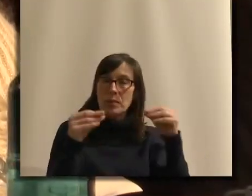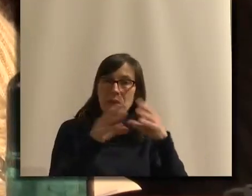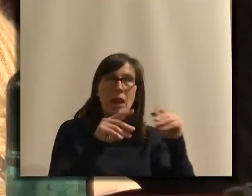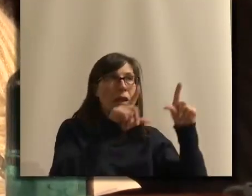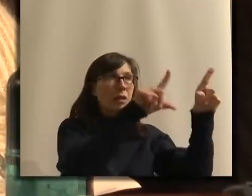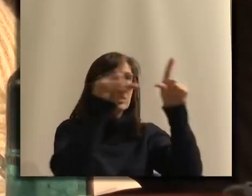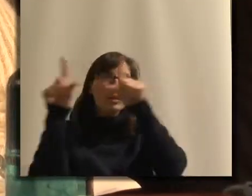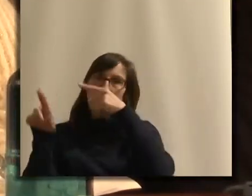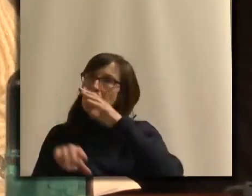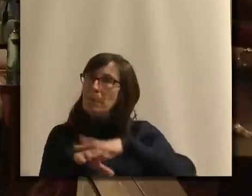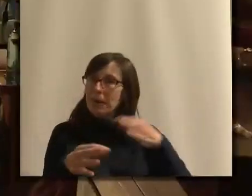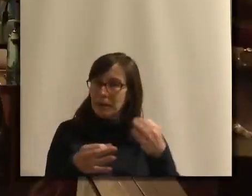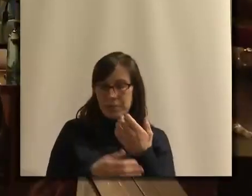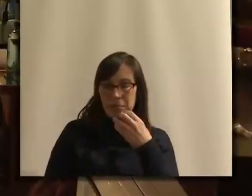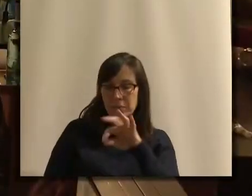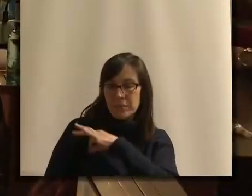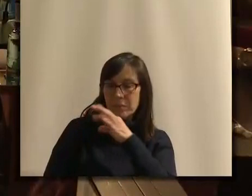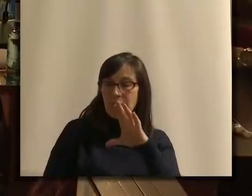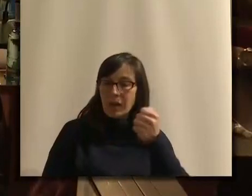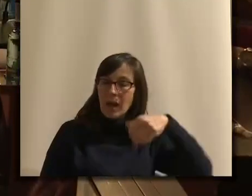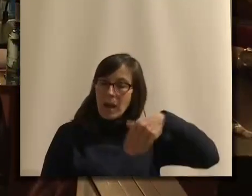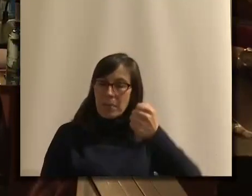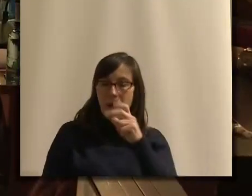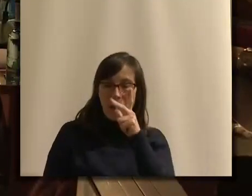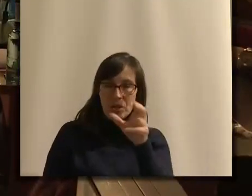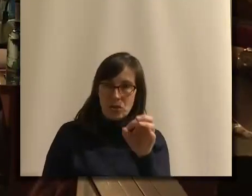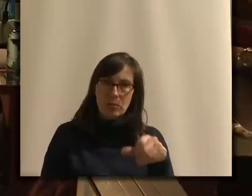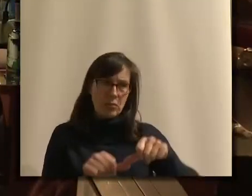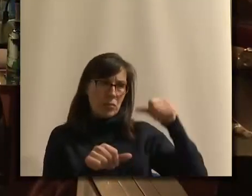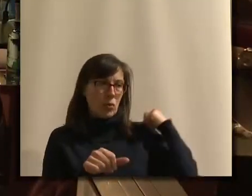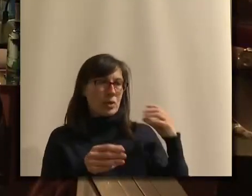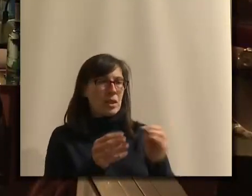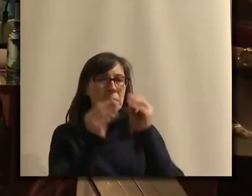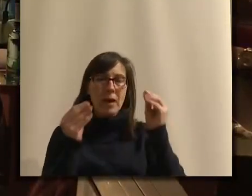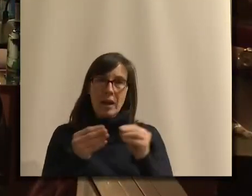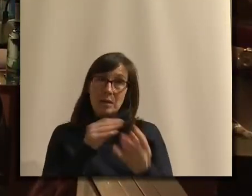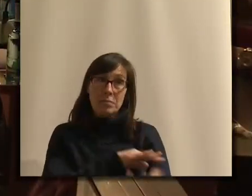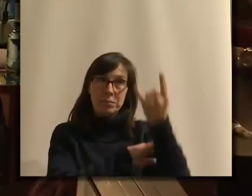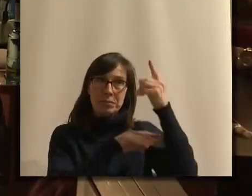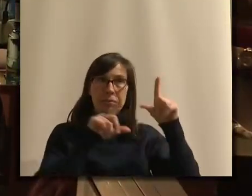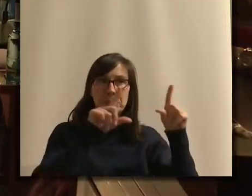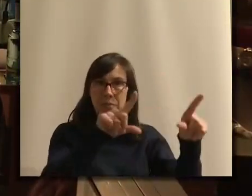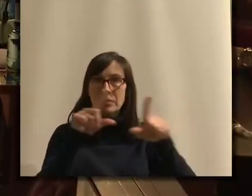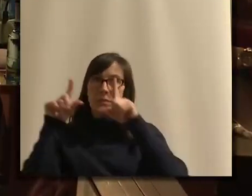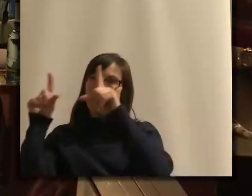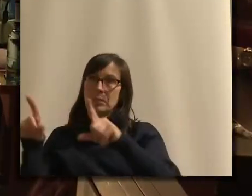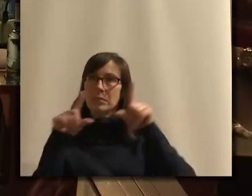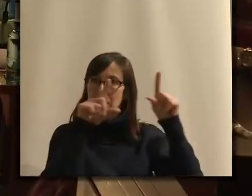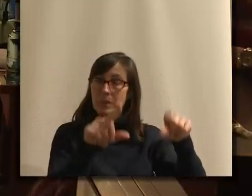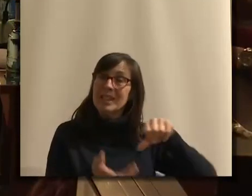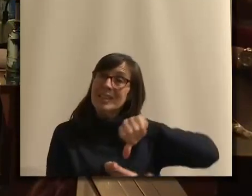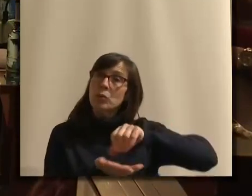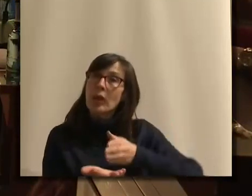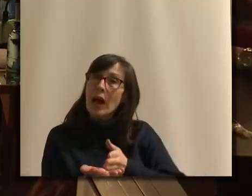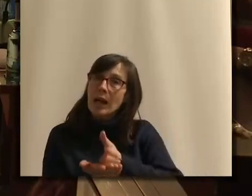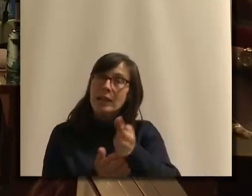ciutat, senyor Camacho? Sí, molt breument. Ja des de fa unes setmanes van aparèixer un seguit de rètols a les entrades de la ciutat